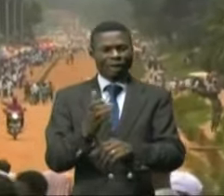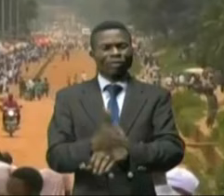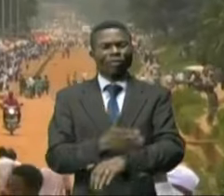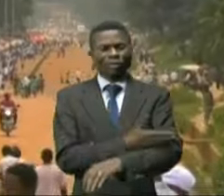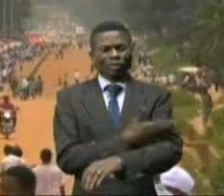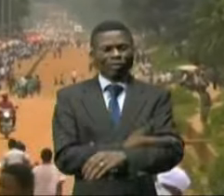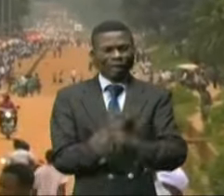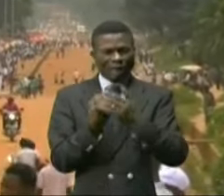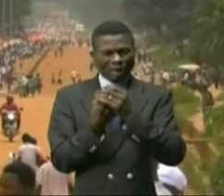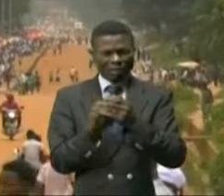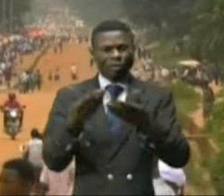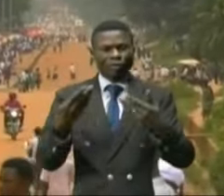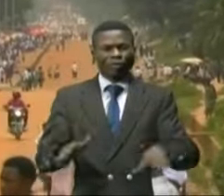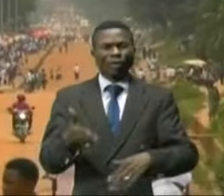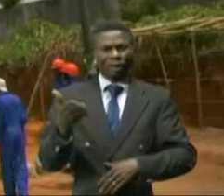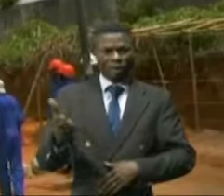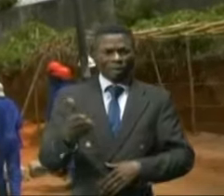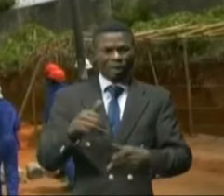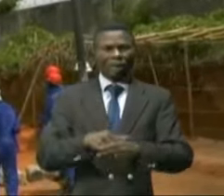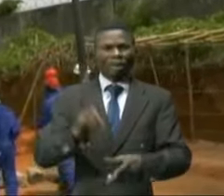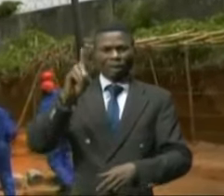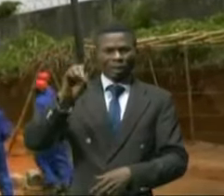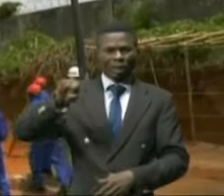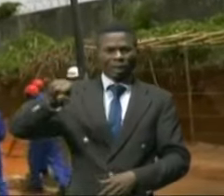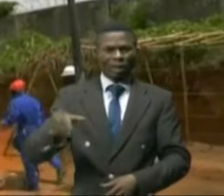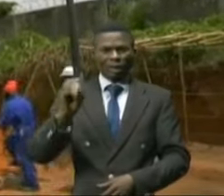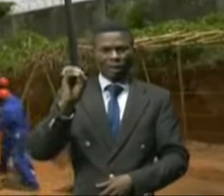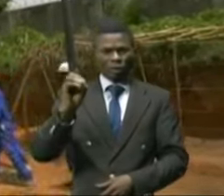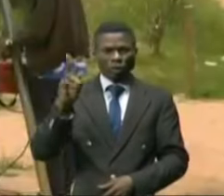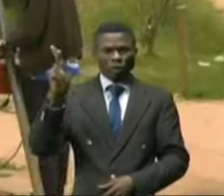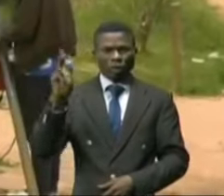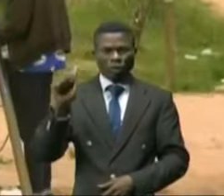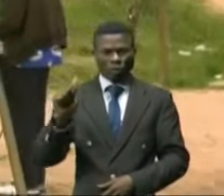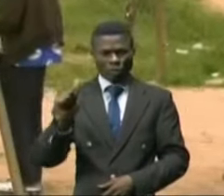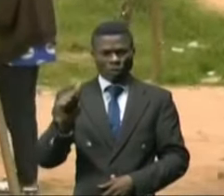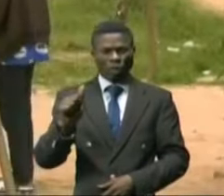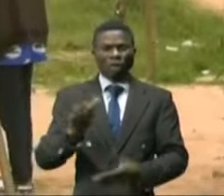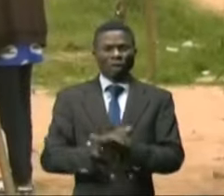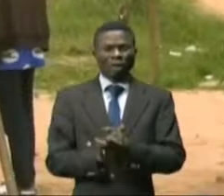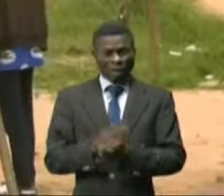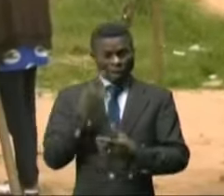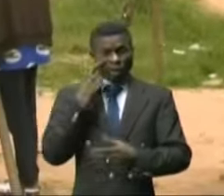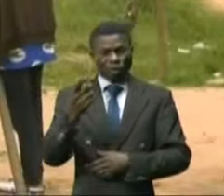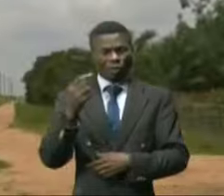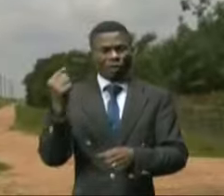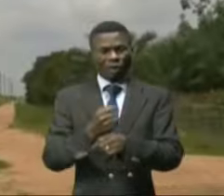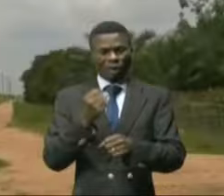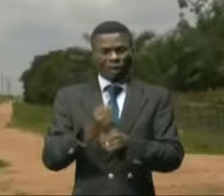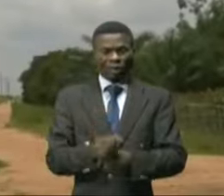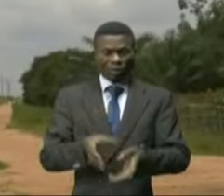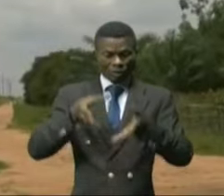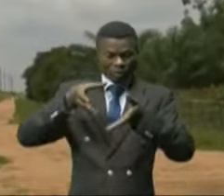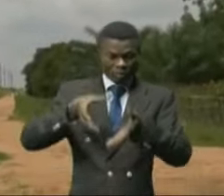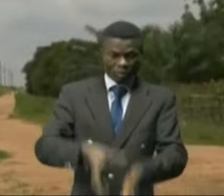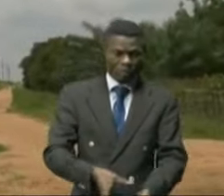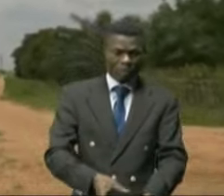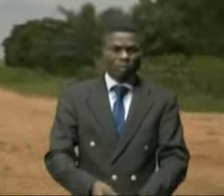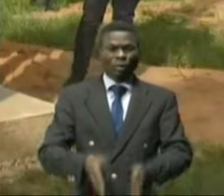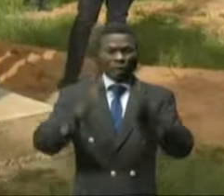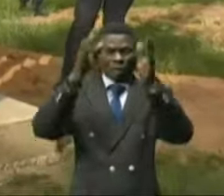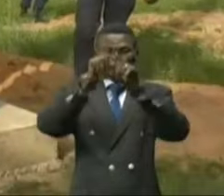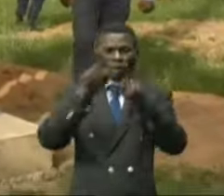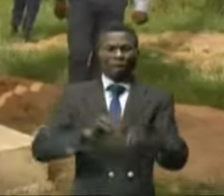niveau du marché Djoka dans la commune de Bipemba. Elle a contemplé l'opération de la pose, de la fixation ainsi que